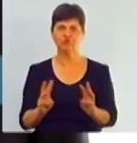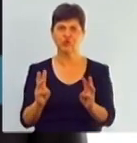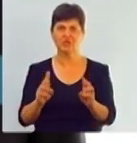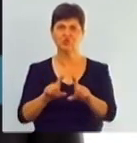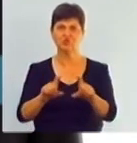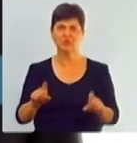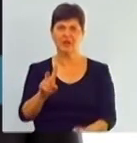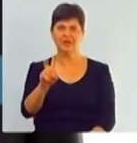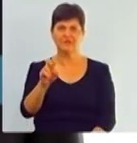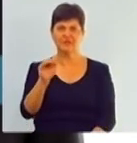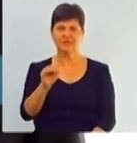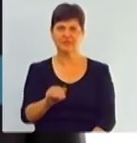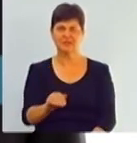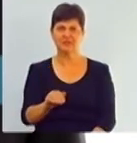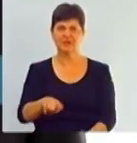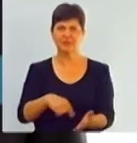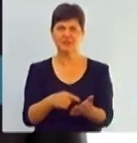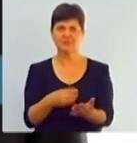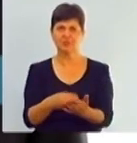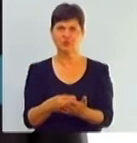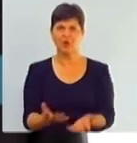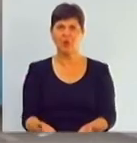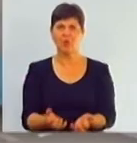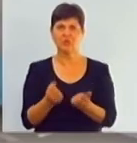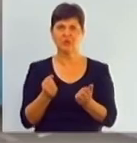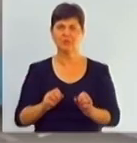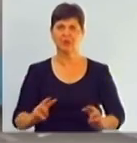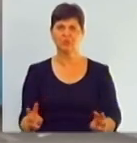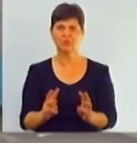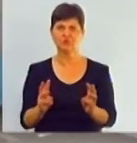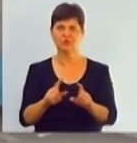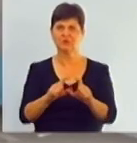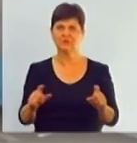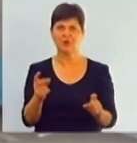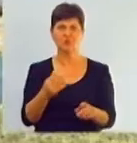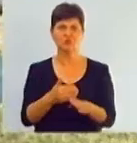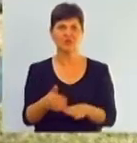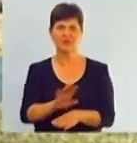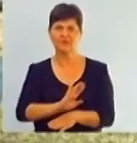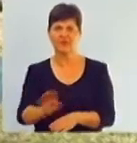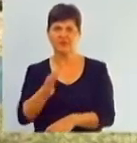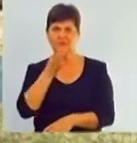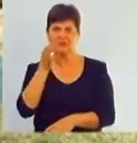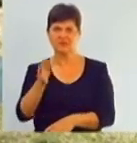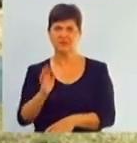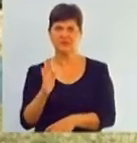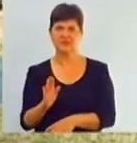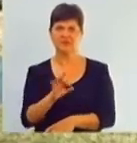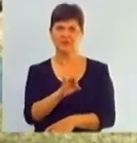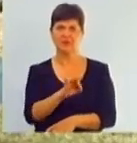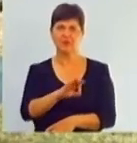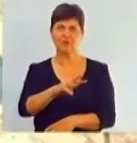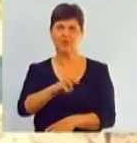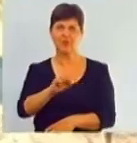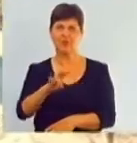200 тисяч з місцевого бюджету. На утримання пожежної частини гроші не виділяються, додає Василь Романюк. Навпаки, громада таким чином